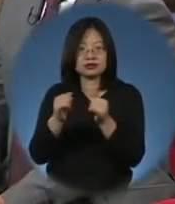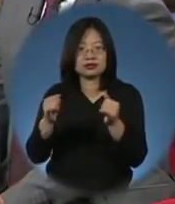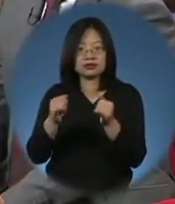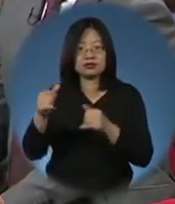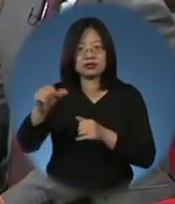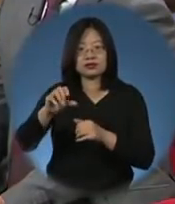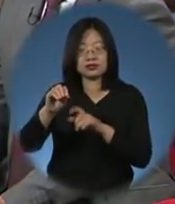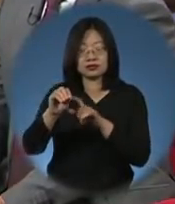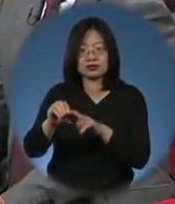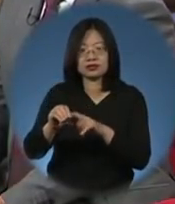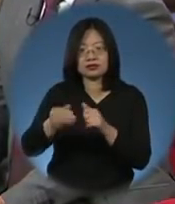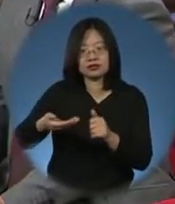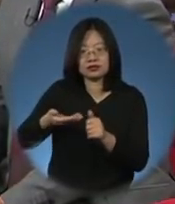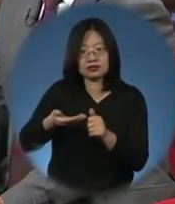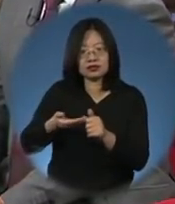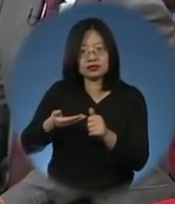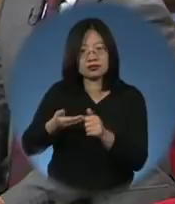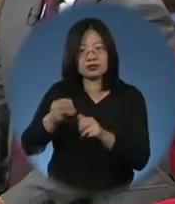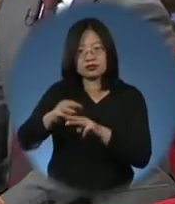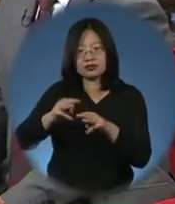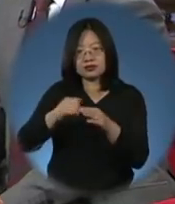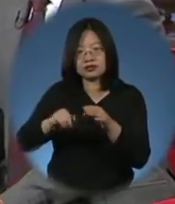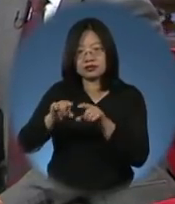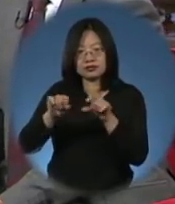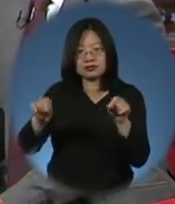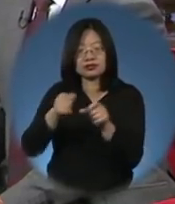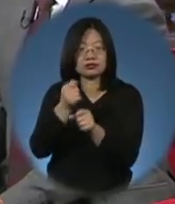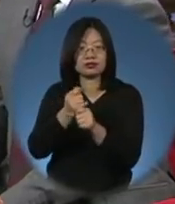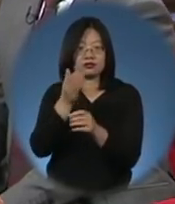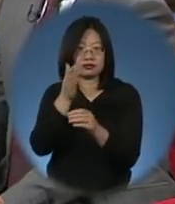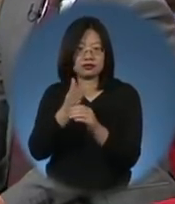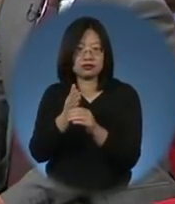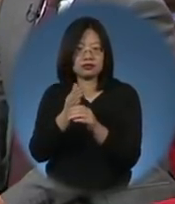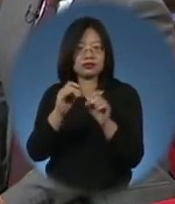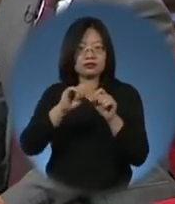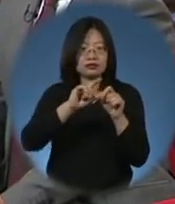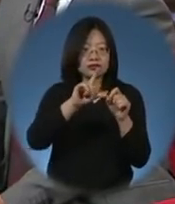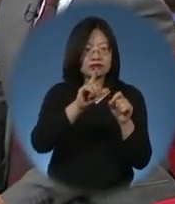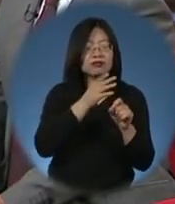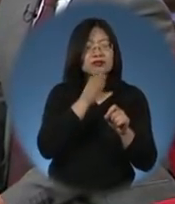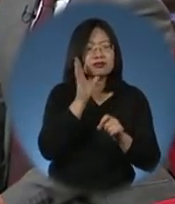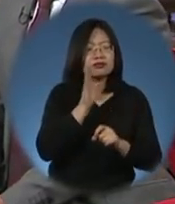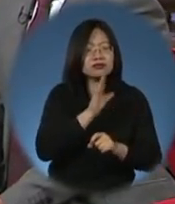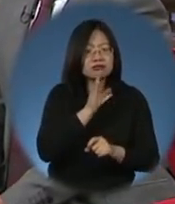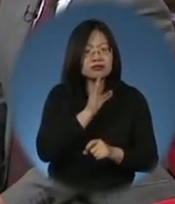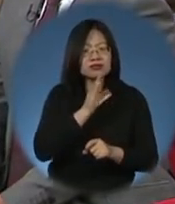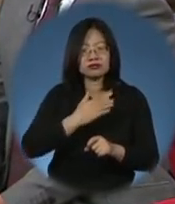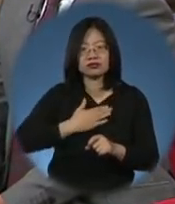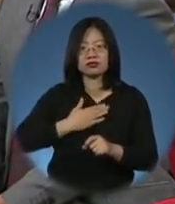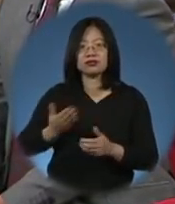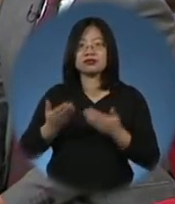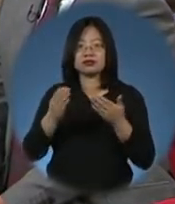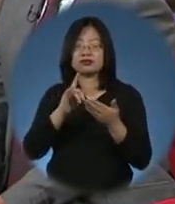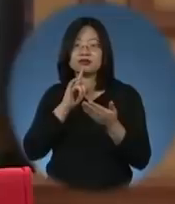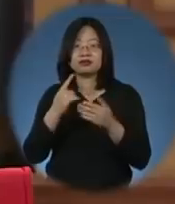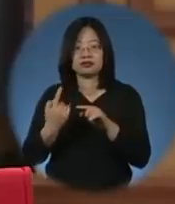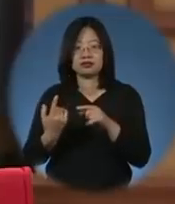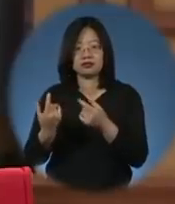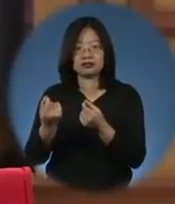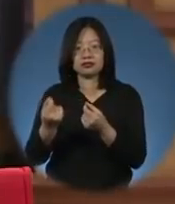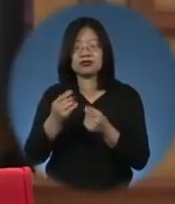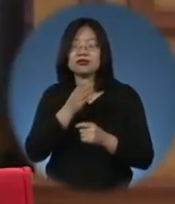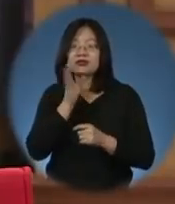우리 5천만을 먹여 살리는 이제 농산물을 만들어내시는 거거든요. 근데 대부분 또 연로하시죠. 근데 예, 제가 지금 드릴 말씀이 그거였는데